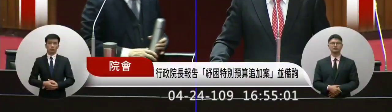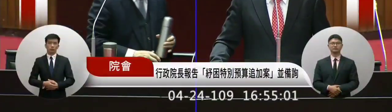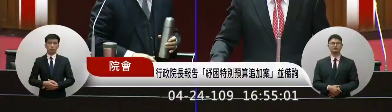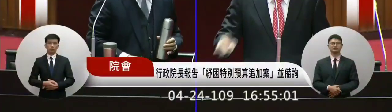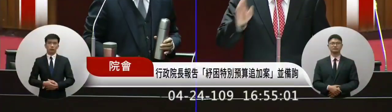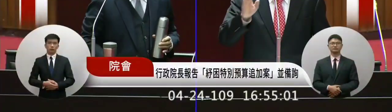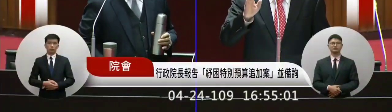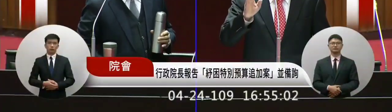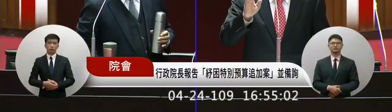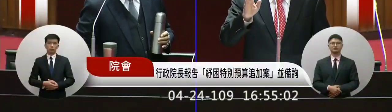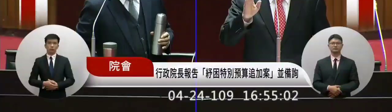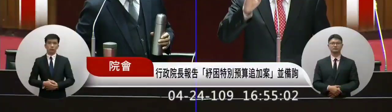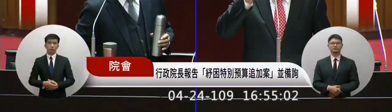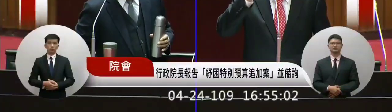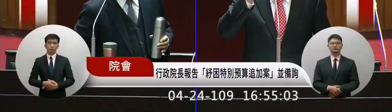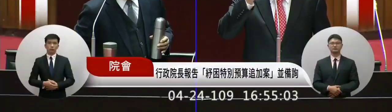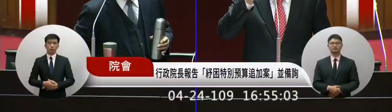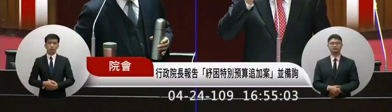院长，